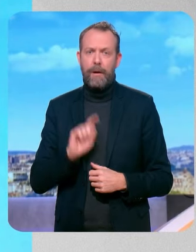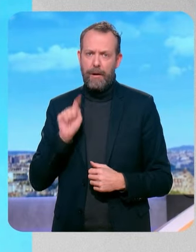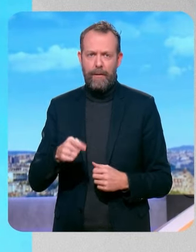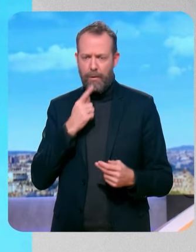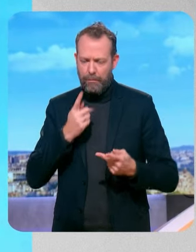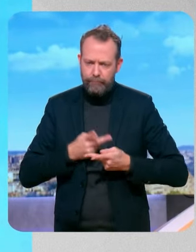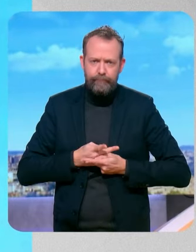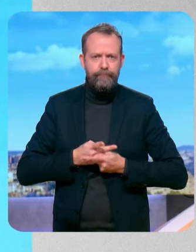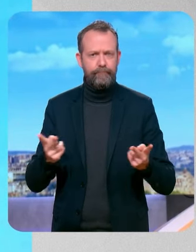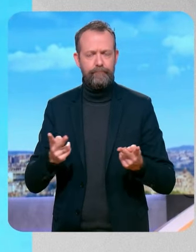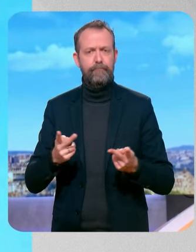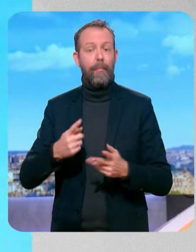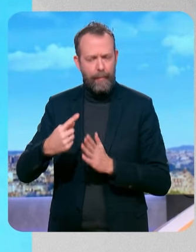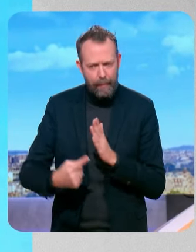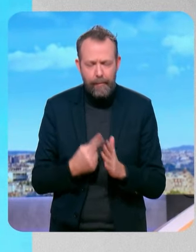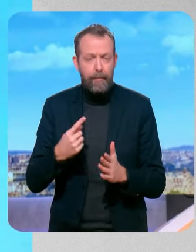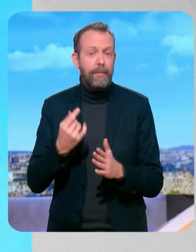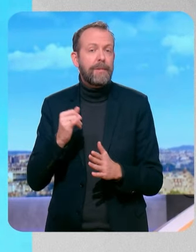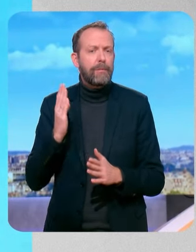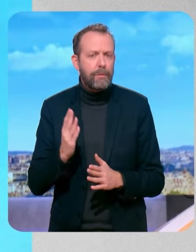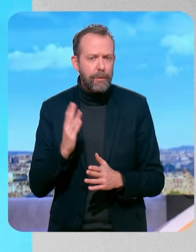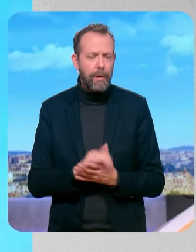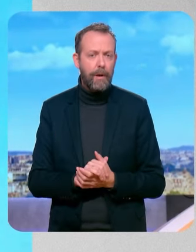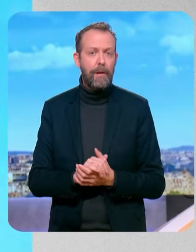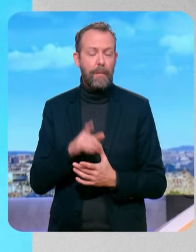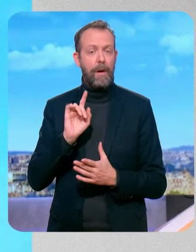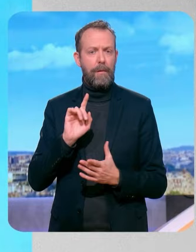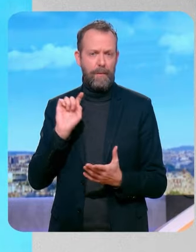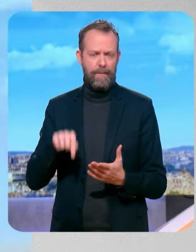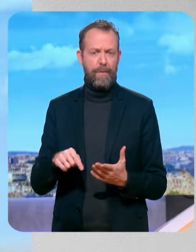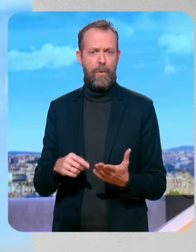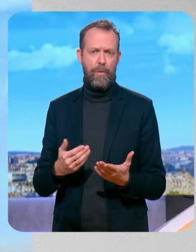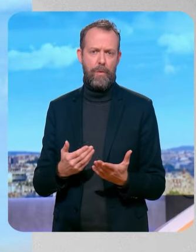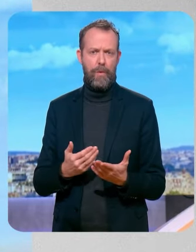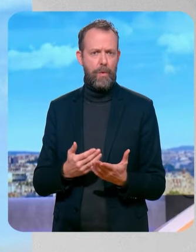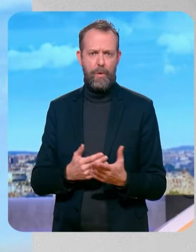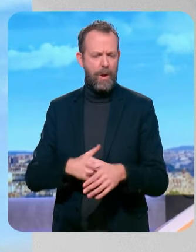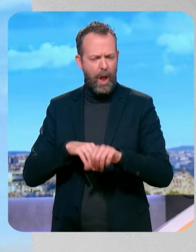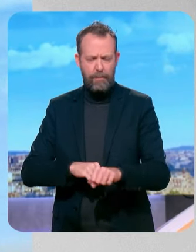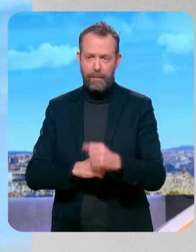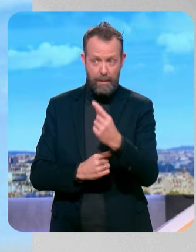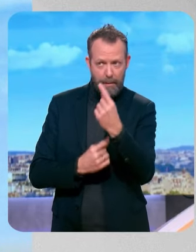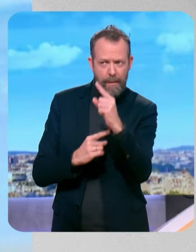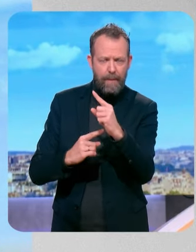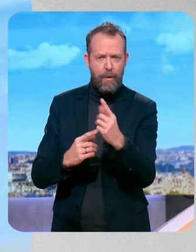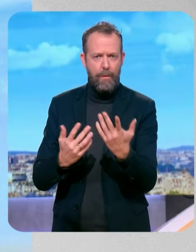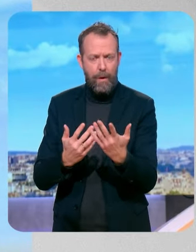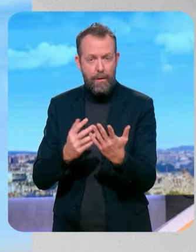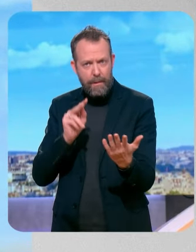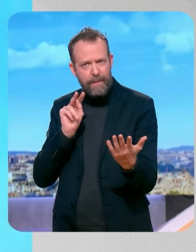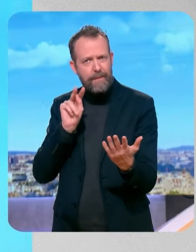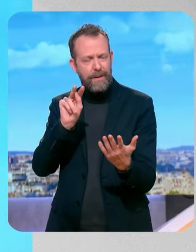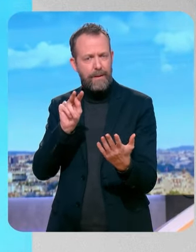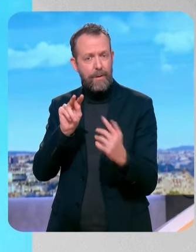affirmer, réaffirmer s'il le faut, en tout cas défendre pied à pied une vision qui soit une